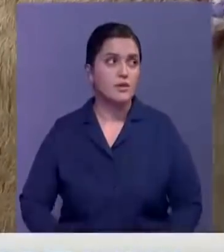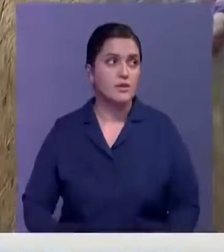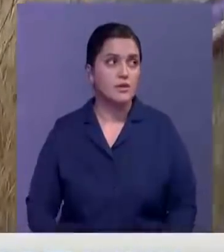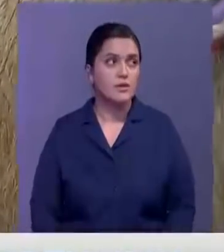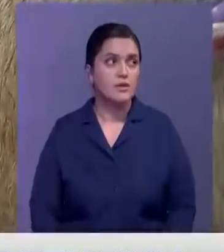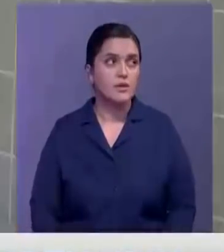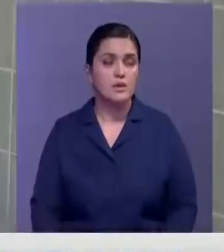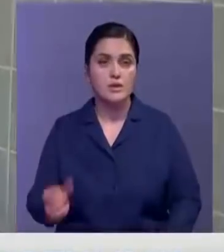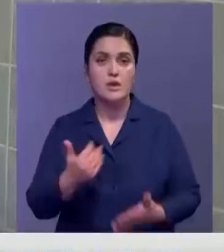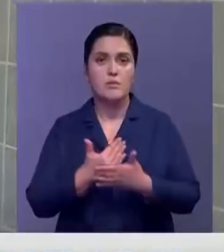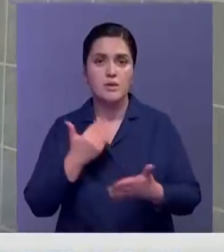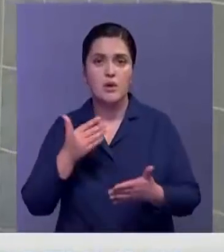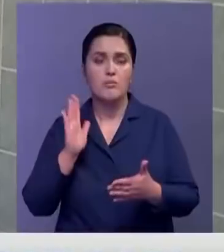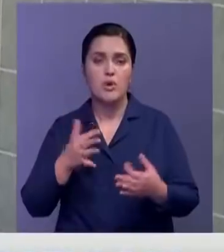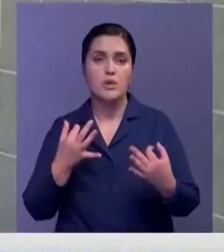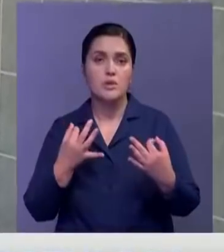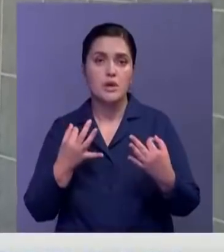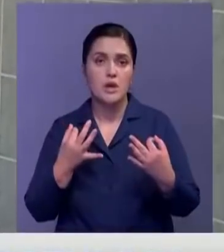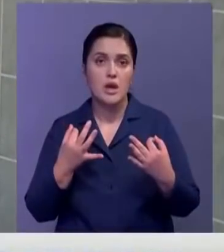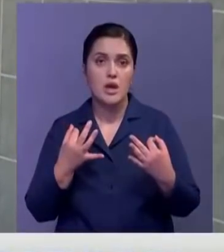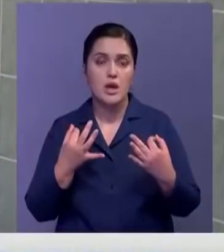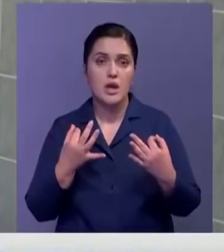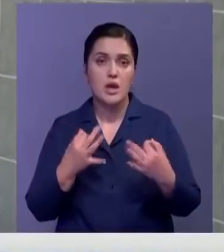Соответственно, они контролируют еще численность грызунов.